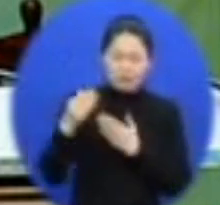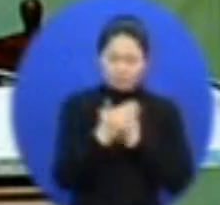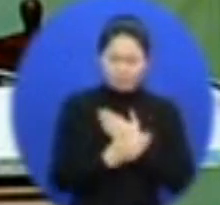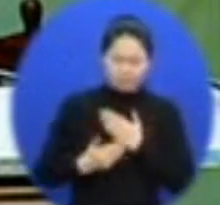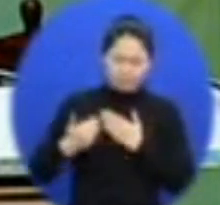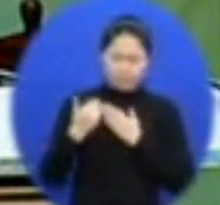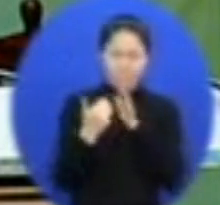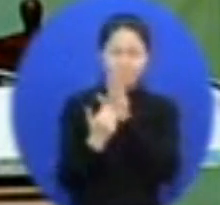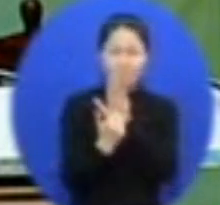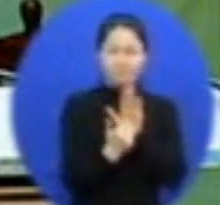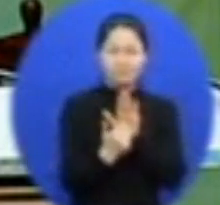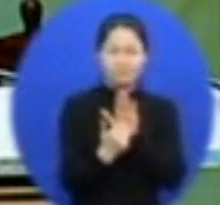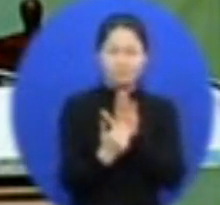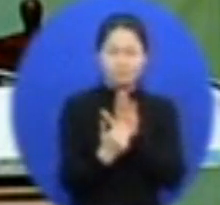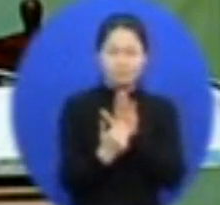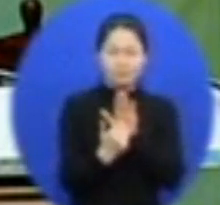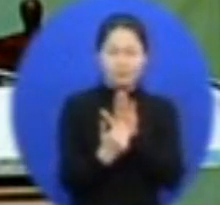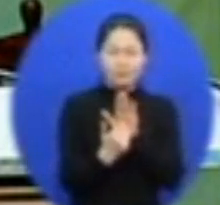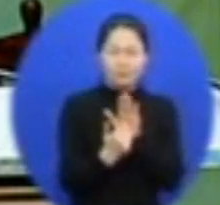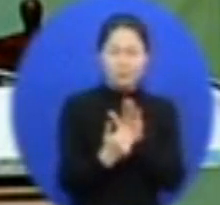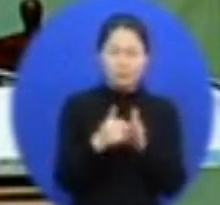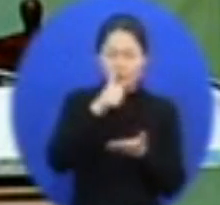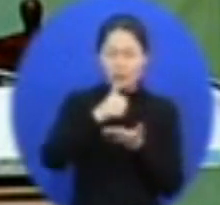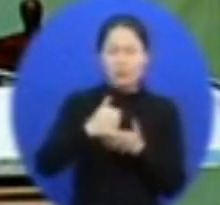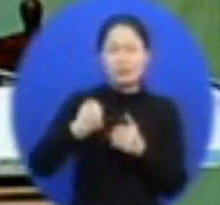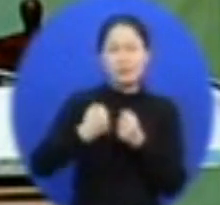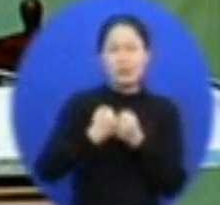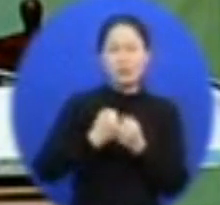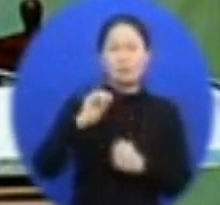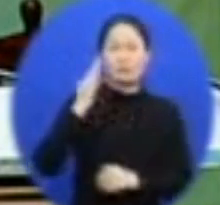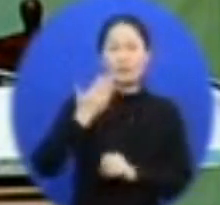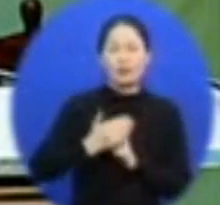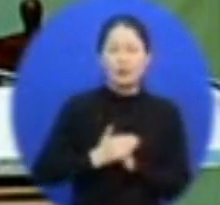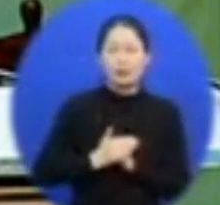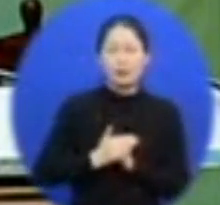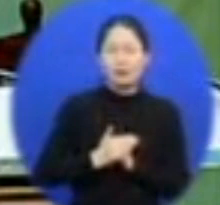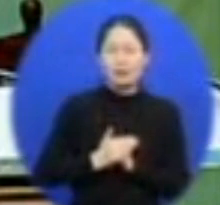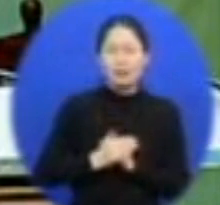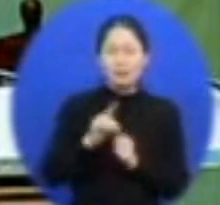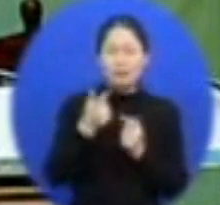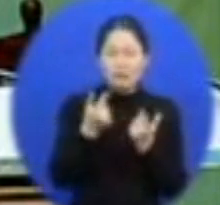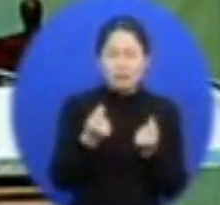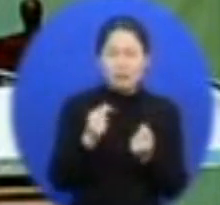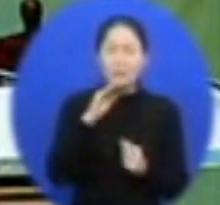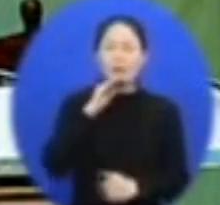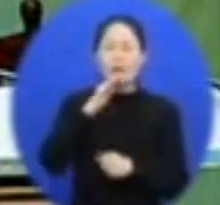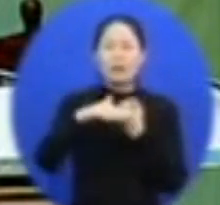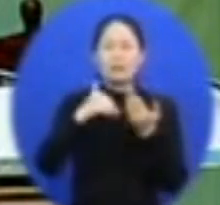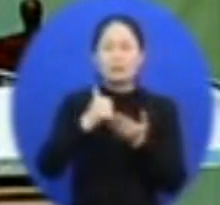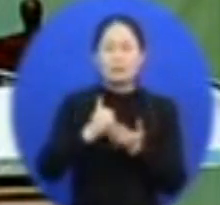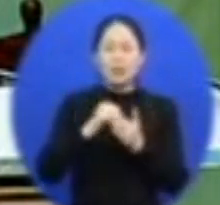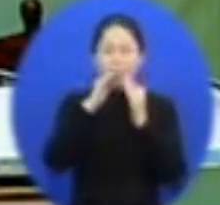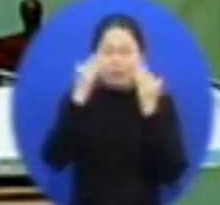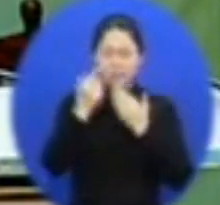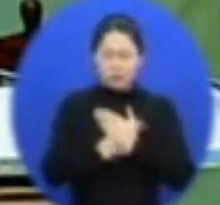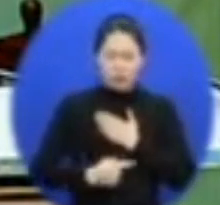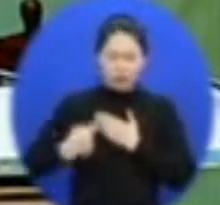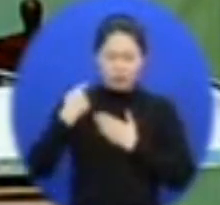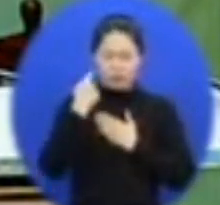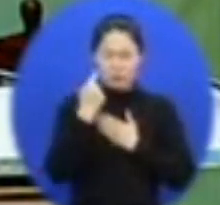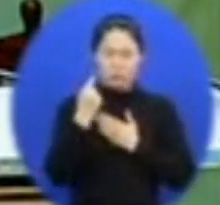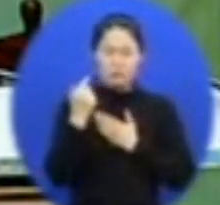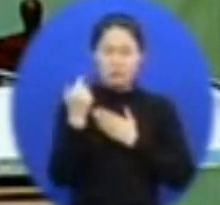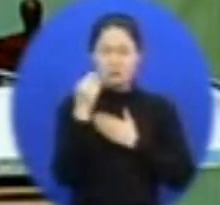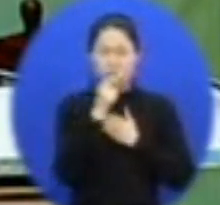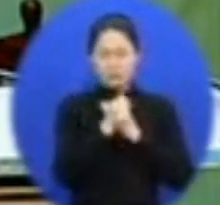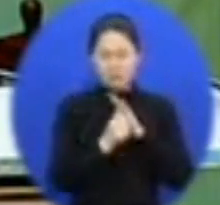그리고 죄와 싸워야 하는 겁니다 그것이 하나님의 전신갑주를 입으라고 하는 말씀인데 오늘